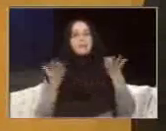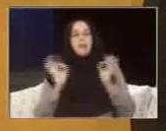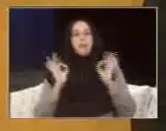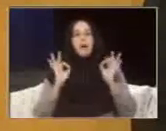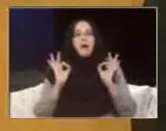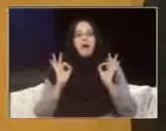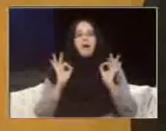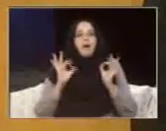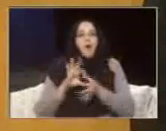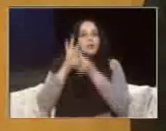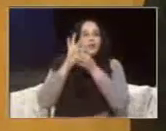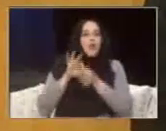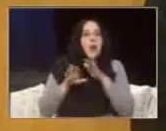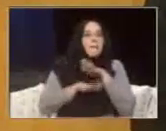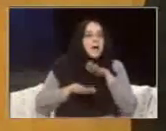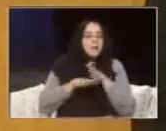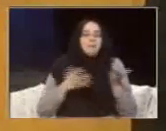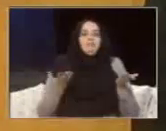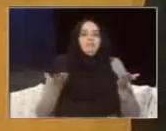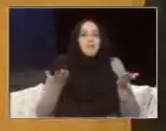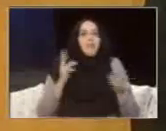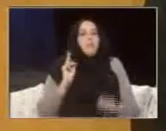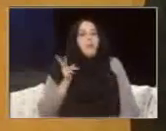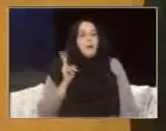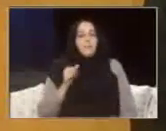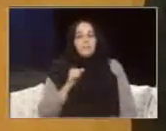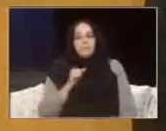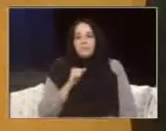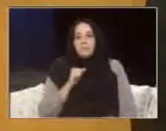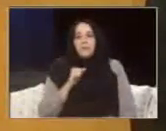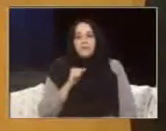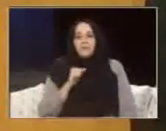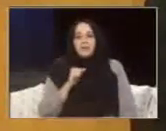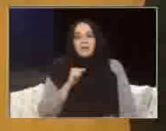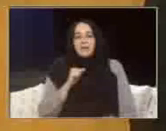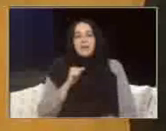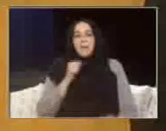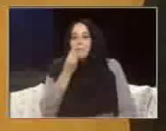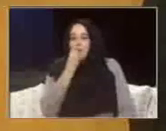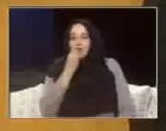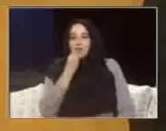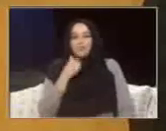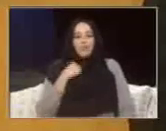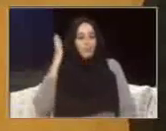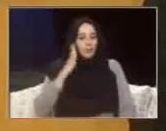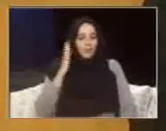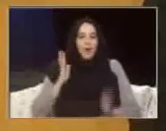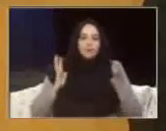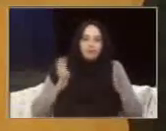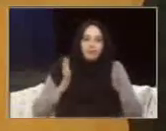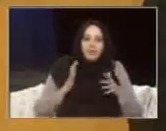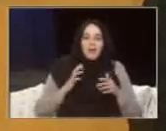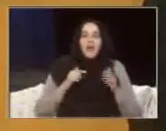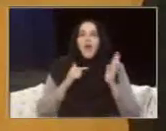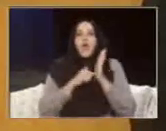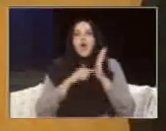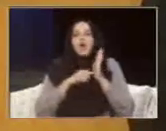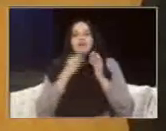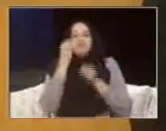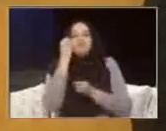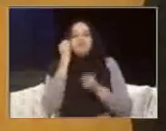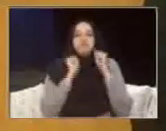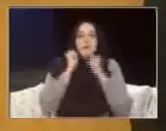الإيمان. لماذا؟ لأن الطعام الحاجة تستدعي إليه، فإذا بكى فإذا جاع بكى